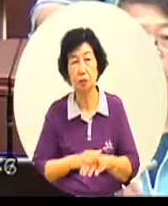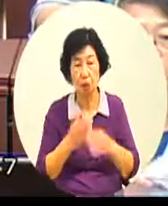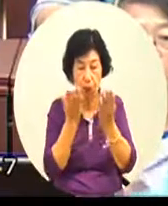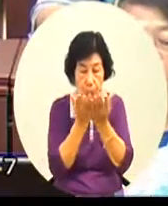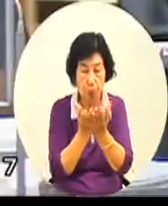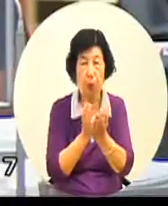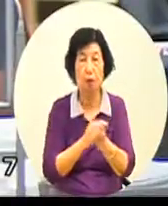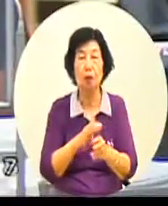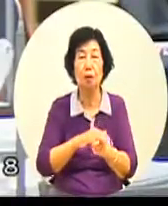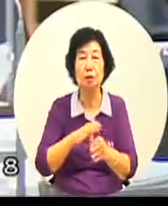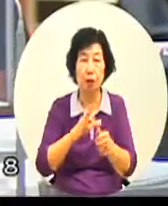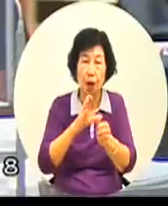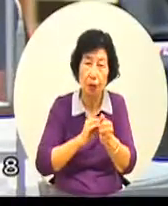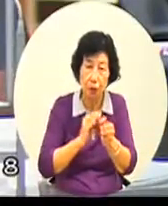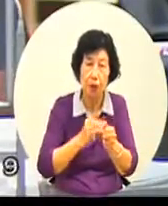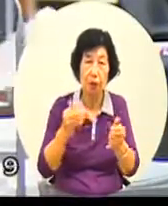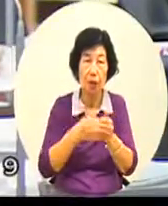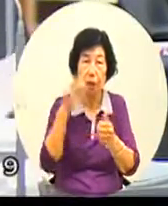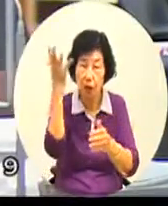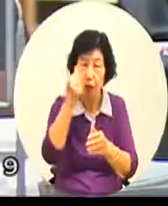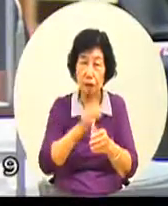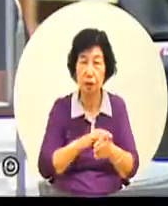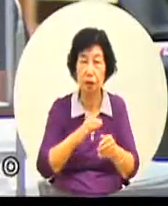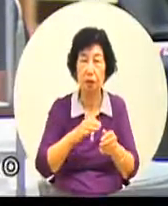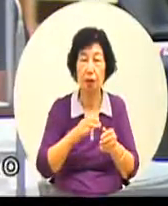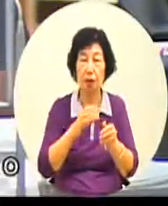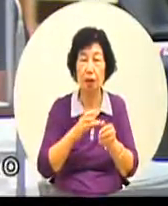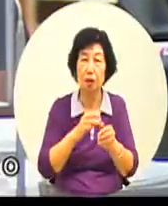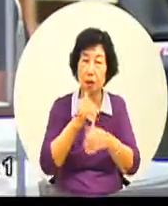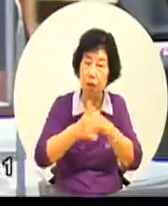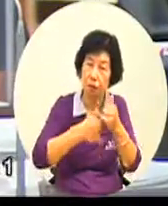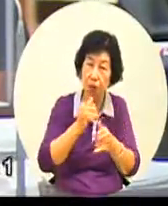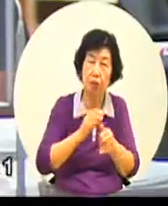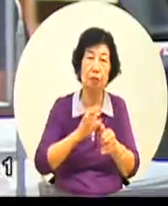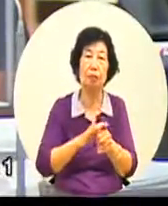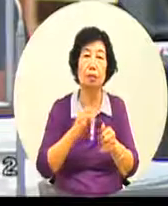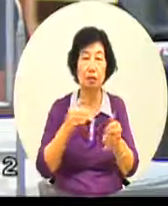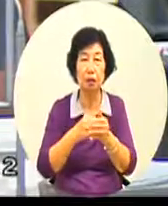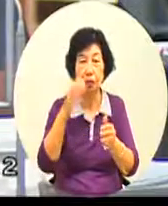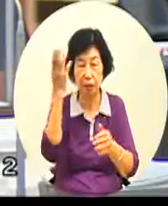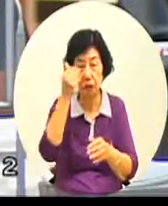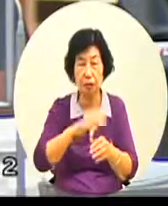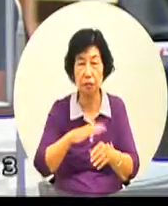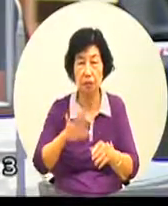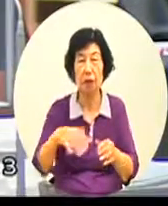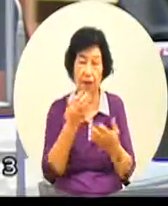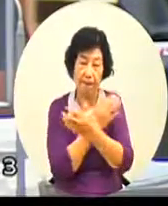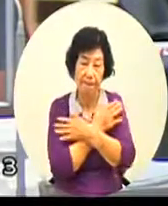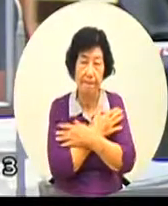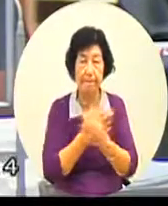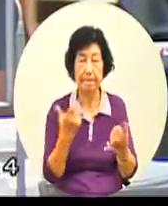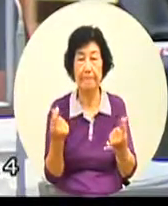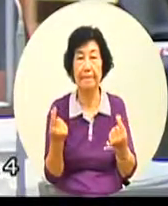到老学到老嘛、就像我们去幼稚园读书都有娃娃车来接送啊， 啊，现在我们一直要推动日照的嘛，推动日